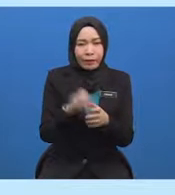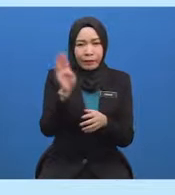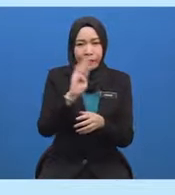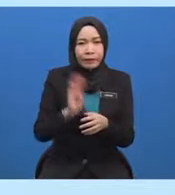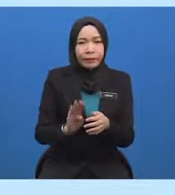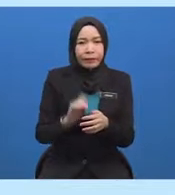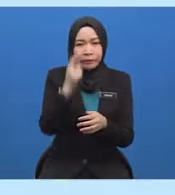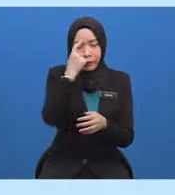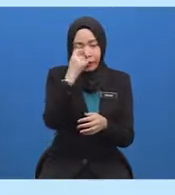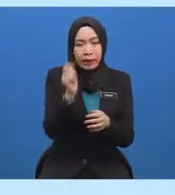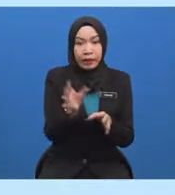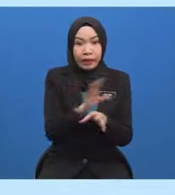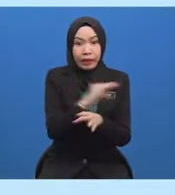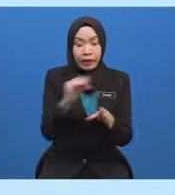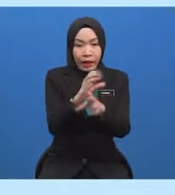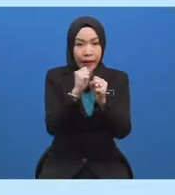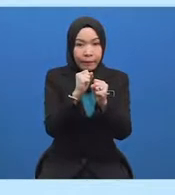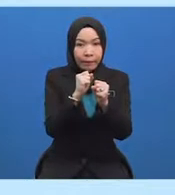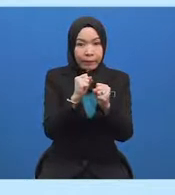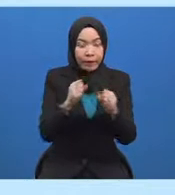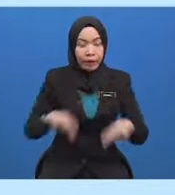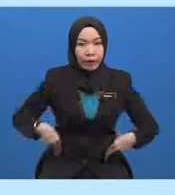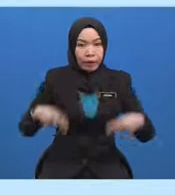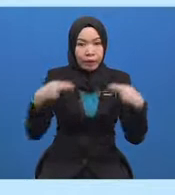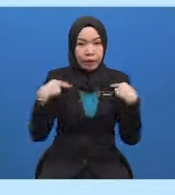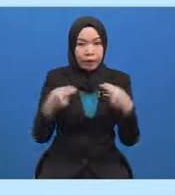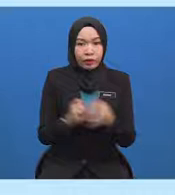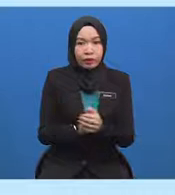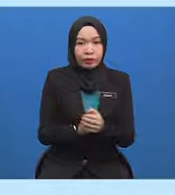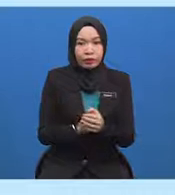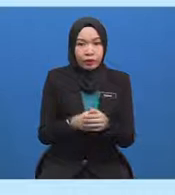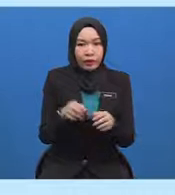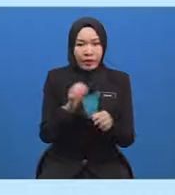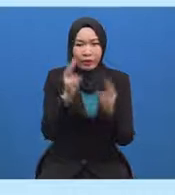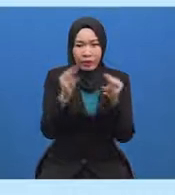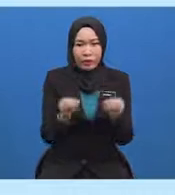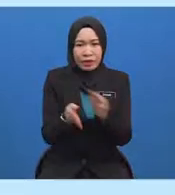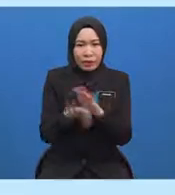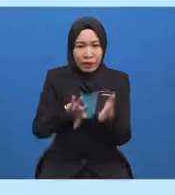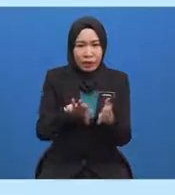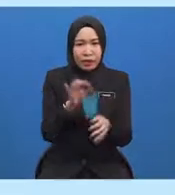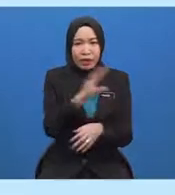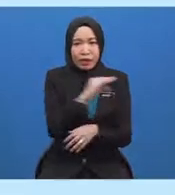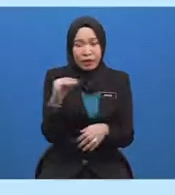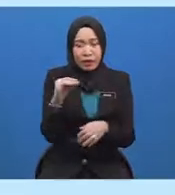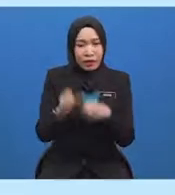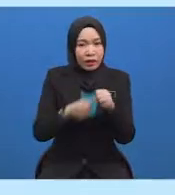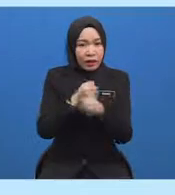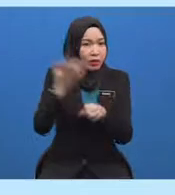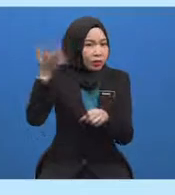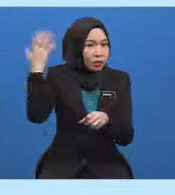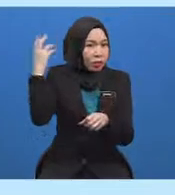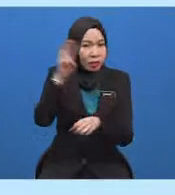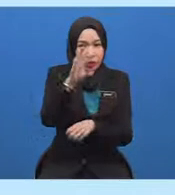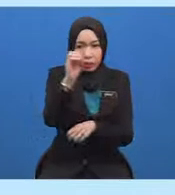contoh seterusnya ialah Project pembinaan yang pesat di bukit antarabangsa Ampang pada tahun